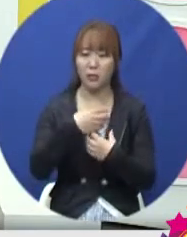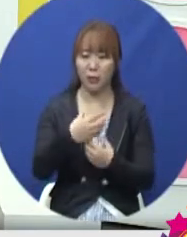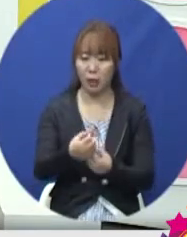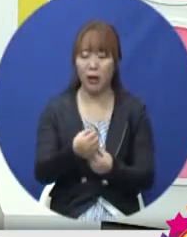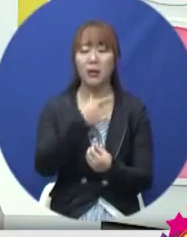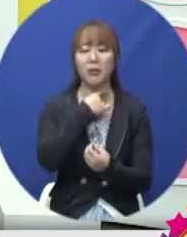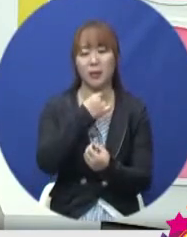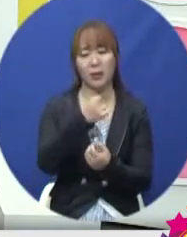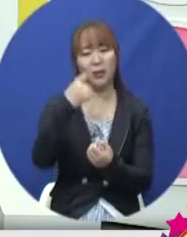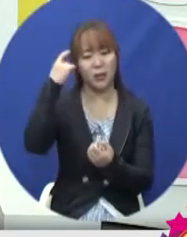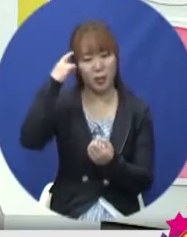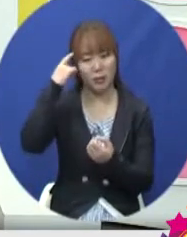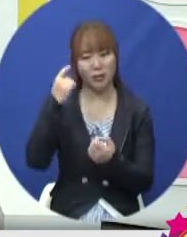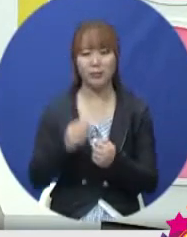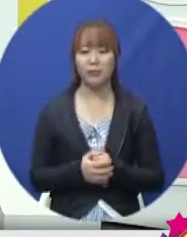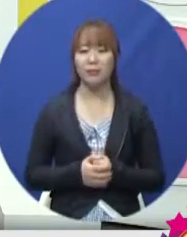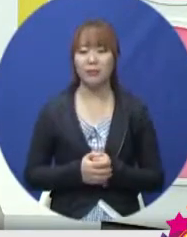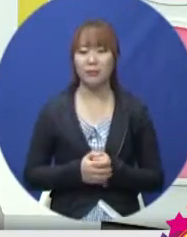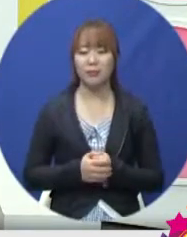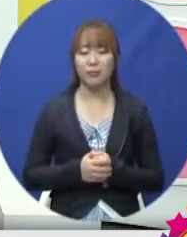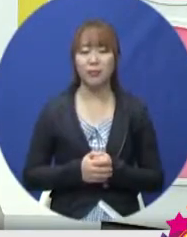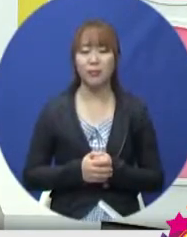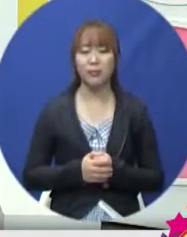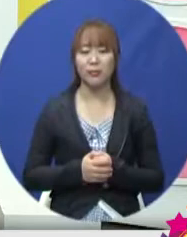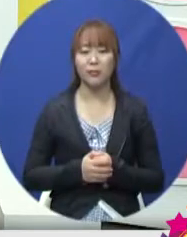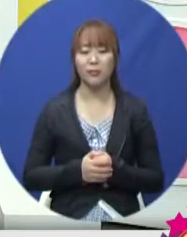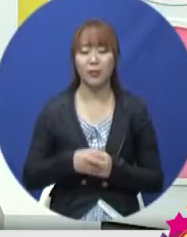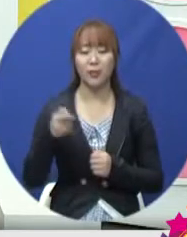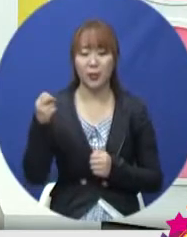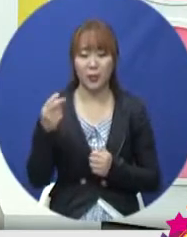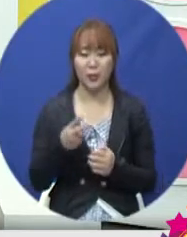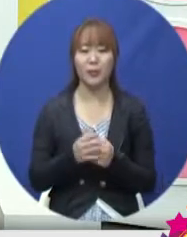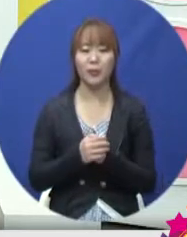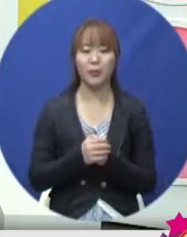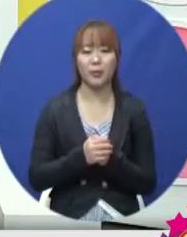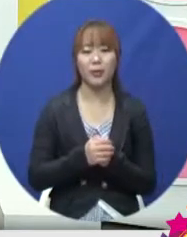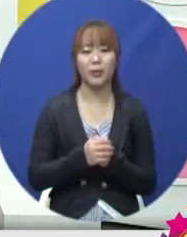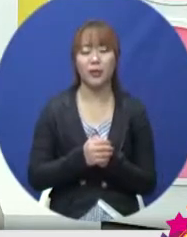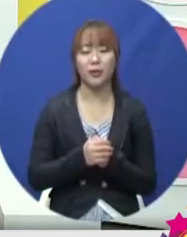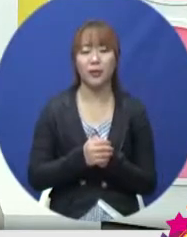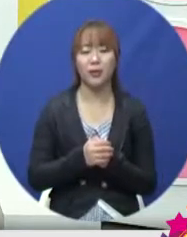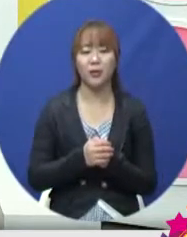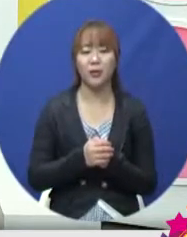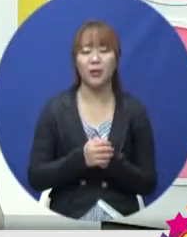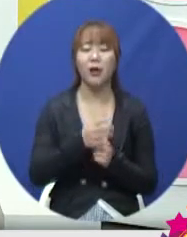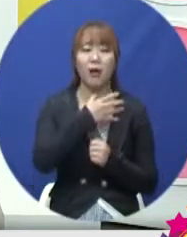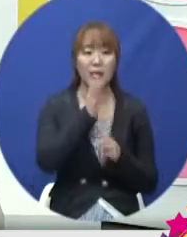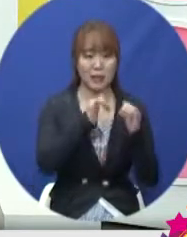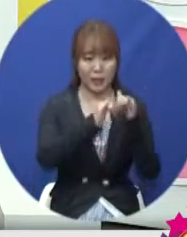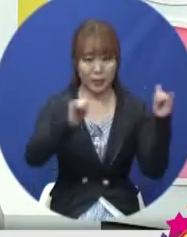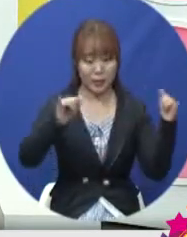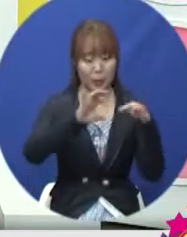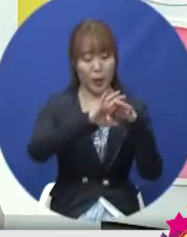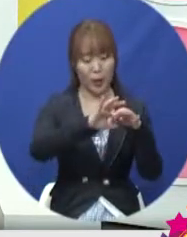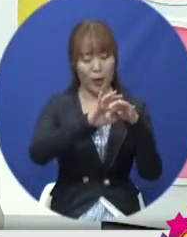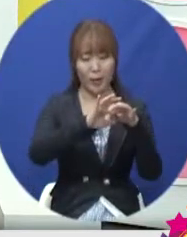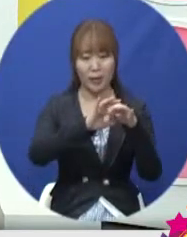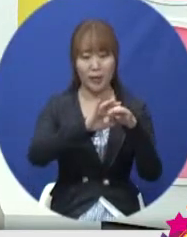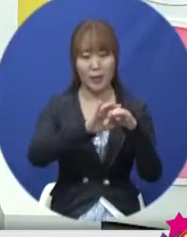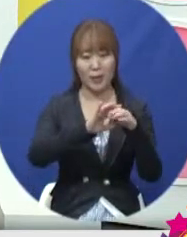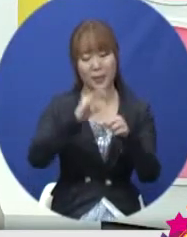취하실 수 있었으면 좋겠다는 생각이 듭니다. 네. 자, 또한 우리 이 어르신 노인에 관한